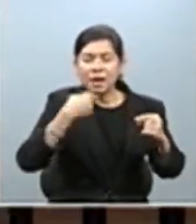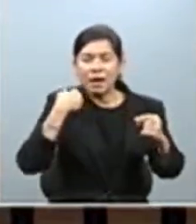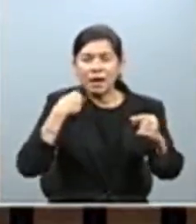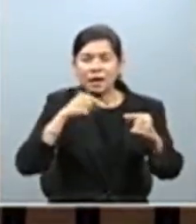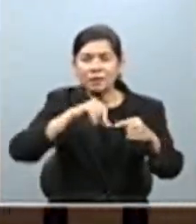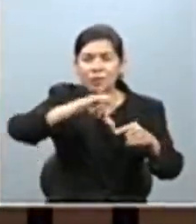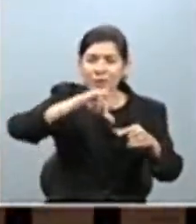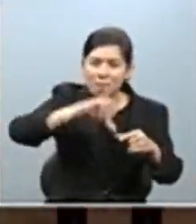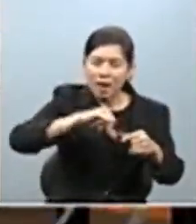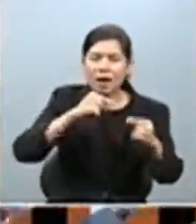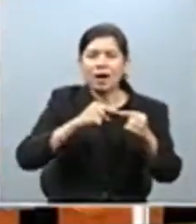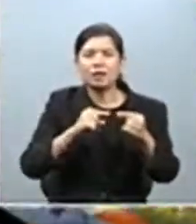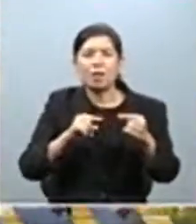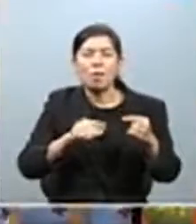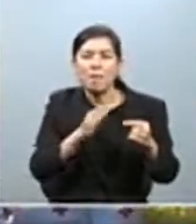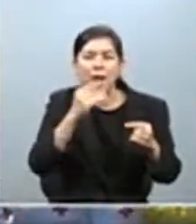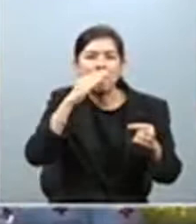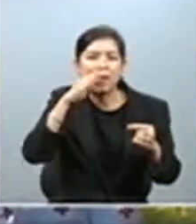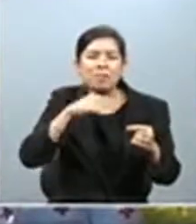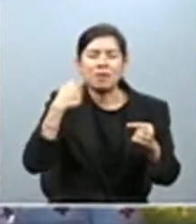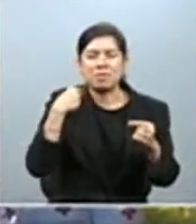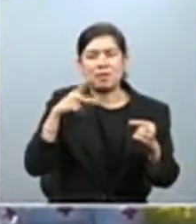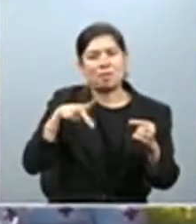จ๊ะ